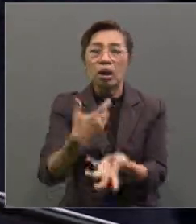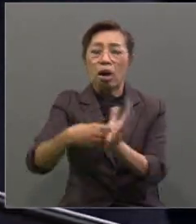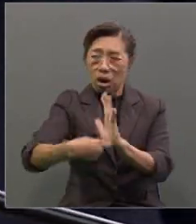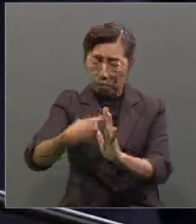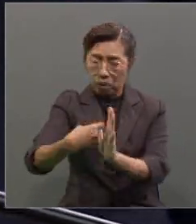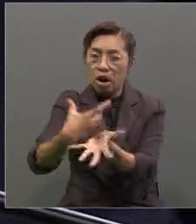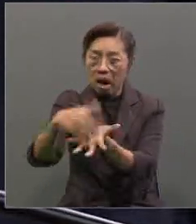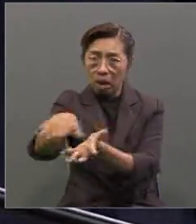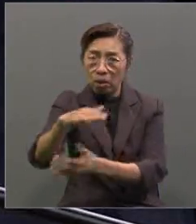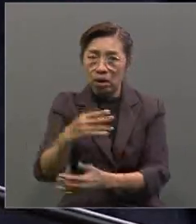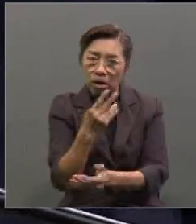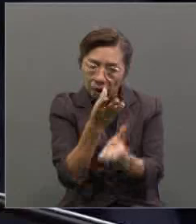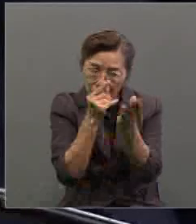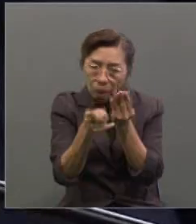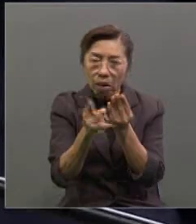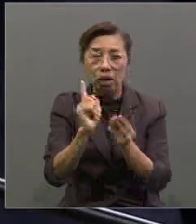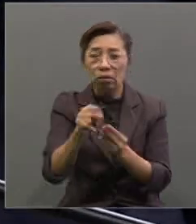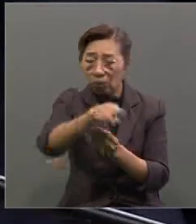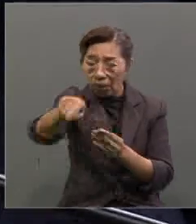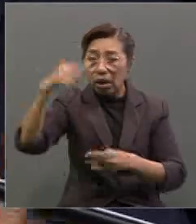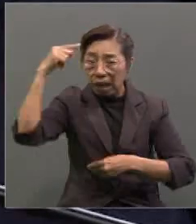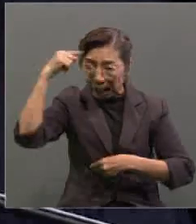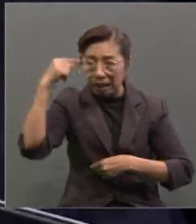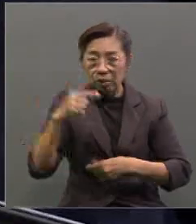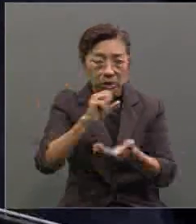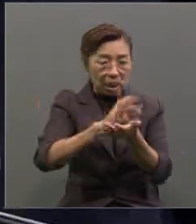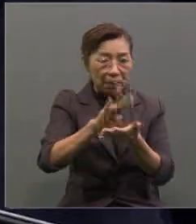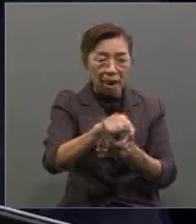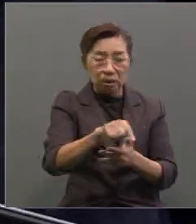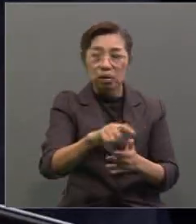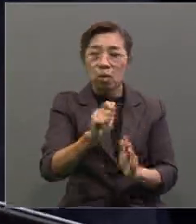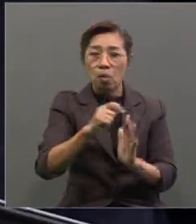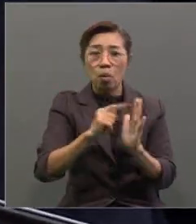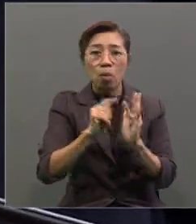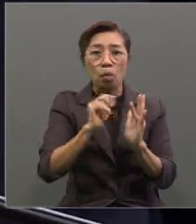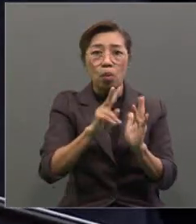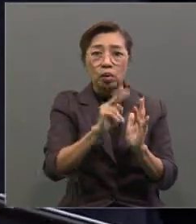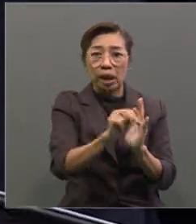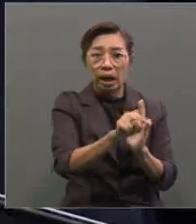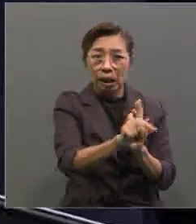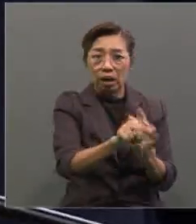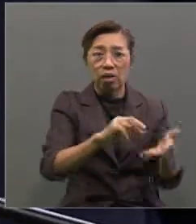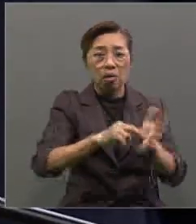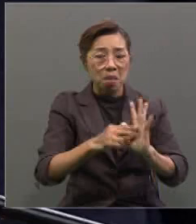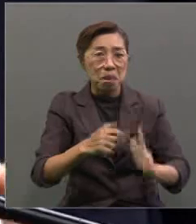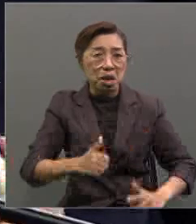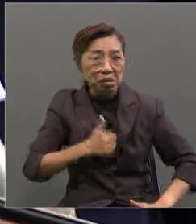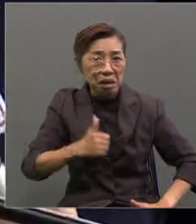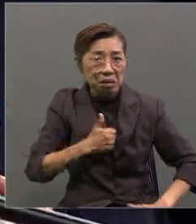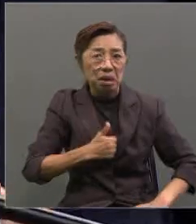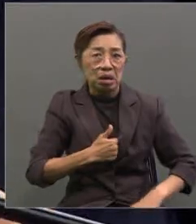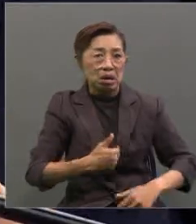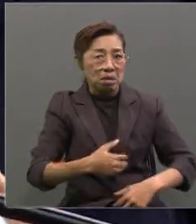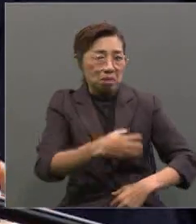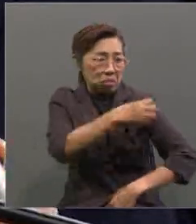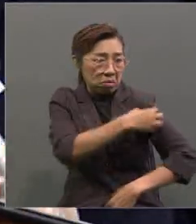งแล้วทุกคนก็มารวมว่านักศึกษาสถาบันอุเทรนถวายมันเป็นนักเลงนักเรียนช่างกลมันต้องตีกันอะไรเงี้ยแต่แม้ว่ามันไม่ใช่อ่ะ